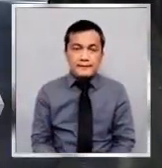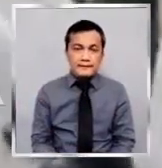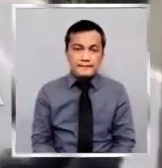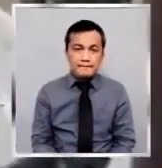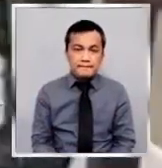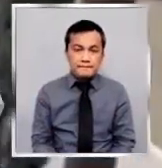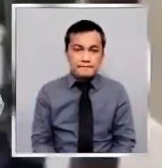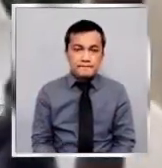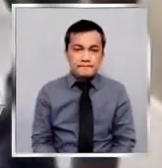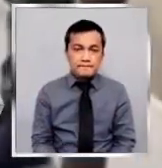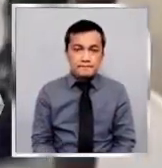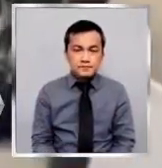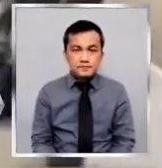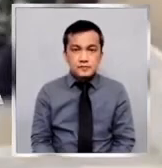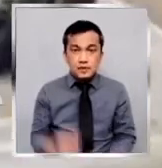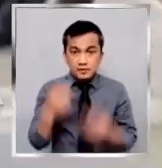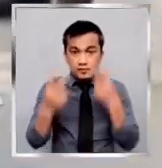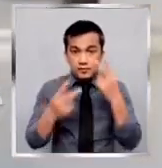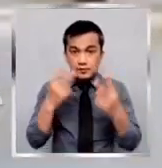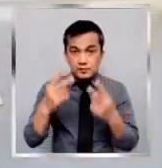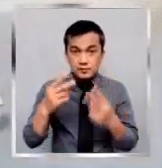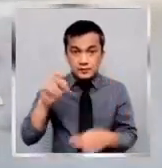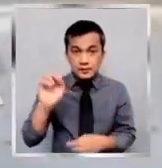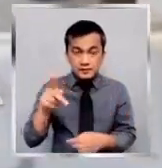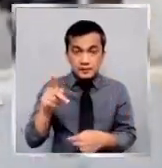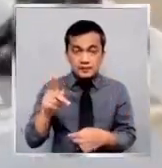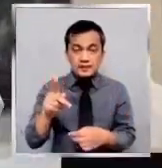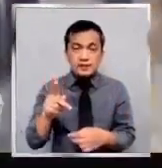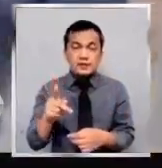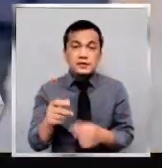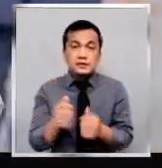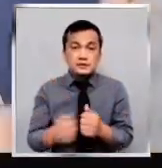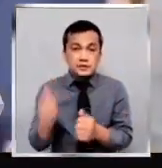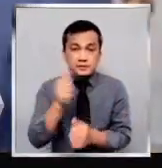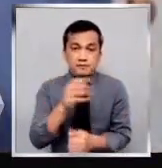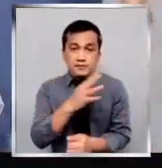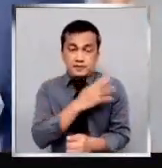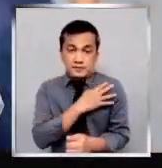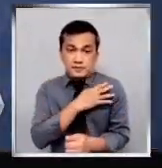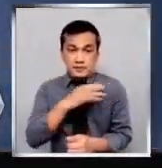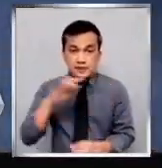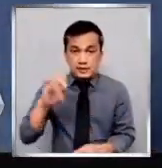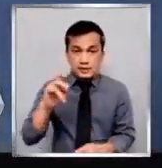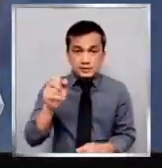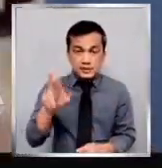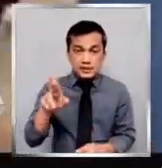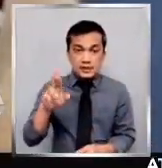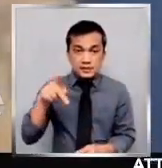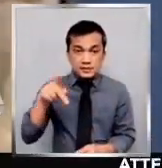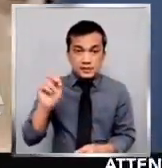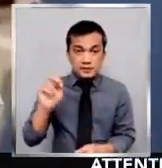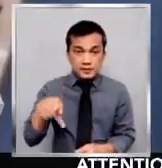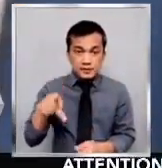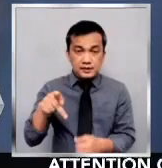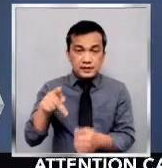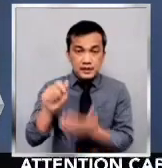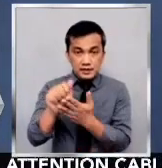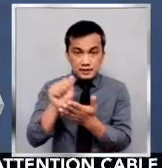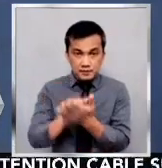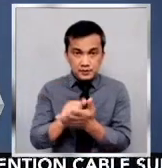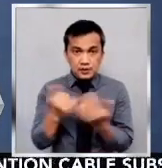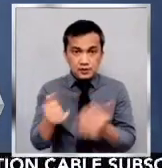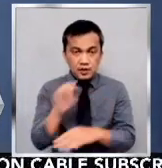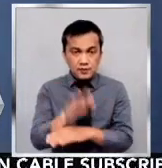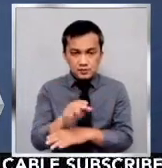Bumisita si PNP Chief Police General Guillermo Eliza sa Philippine National Police Academy ngayong hapon. Nakiramay siya at kinumusta ang ina ni Cadet